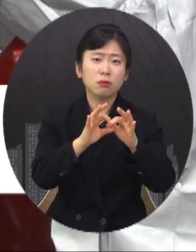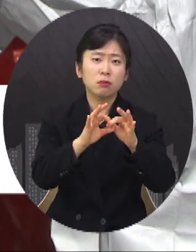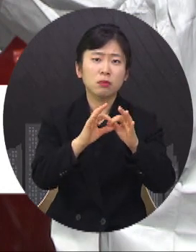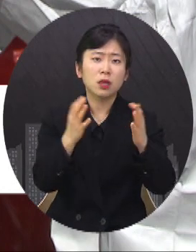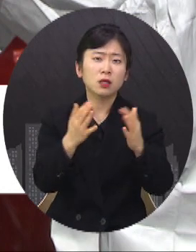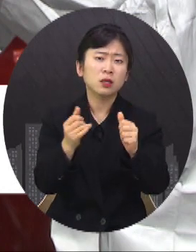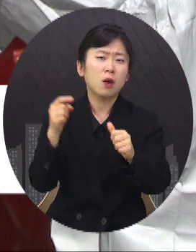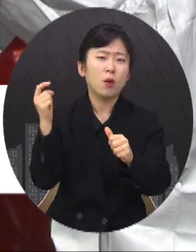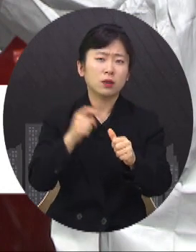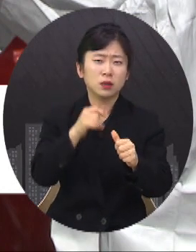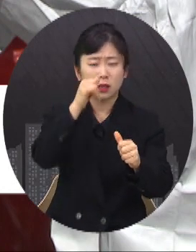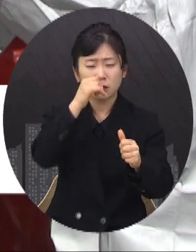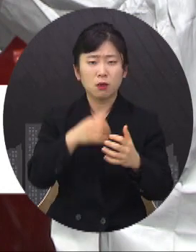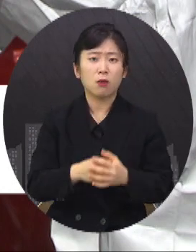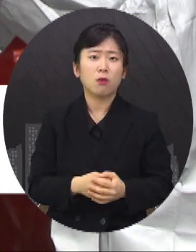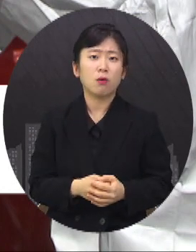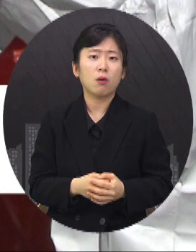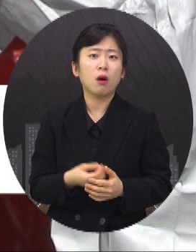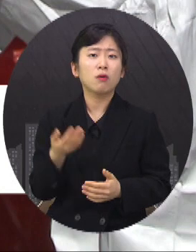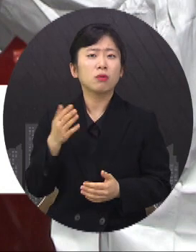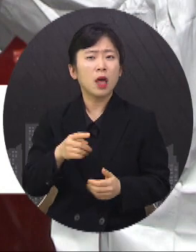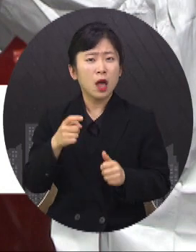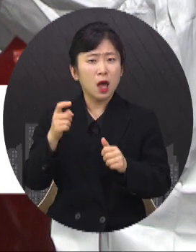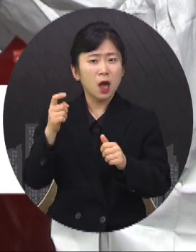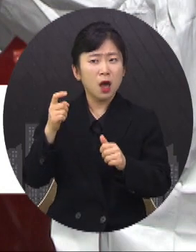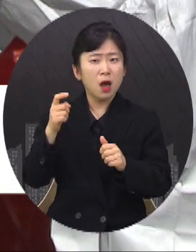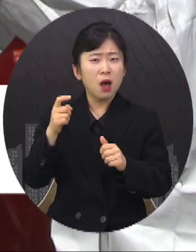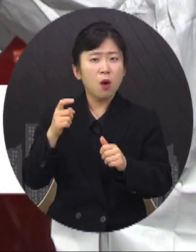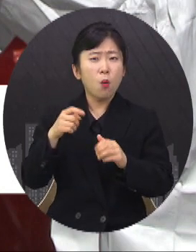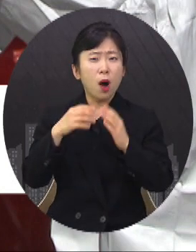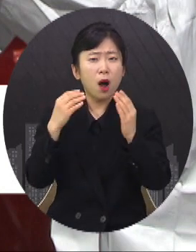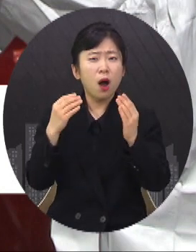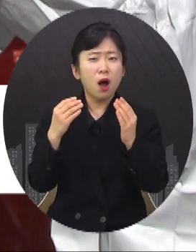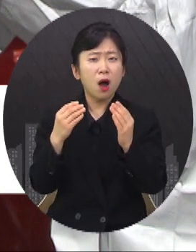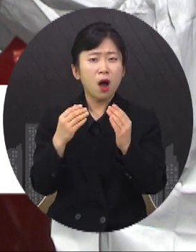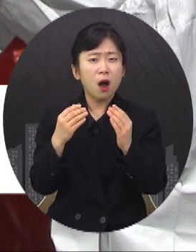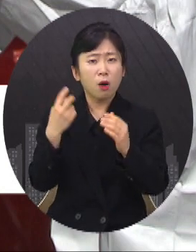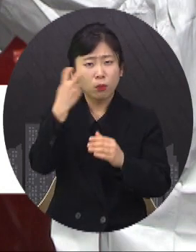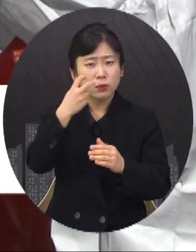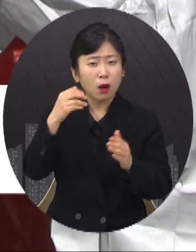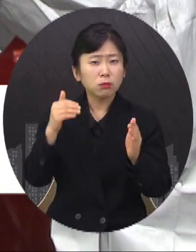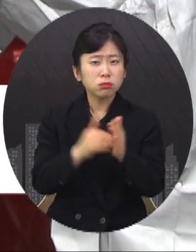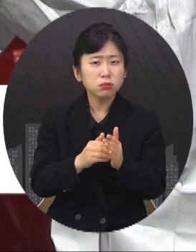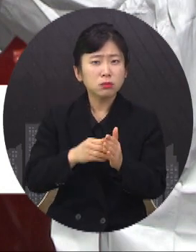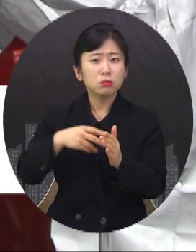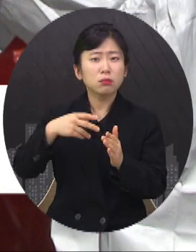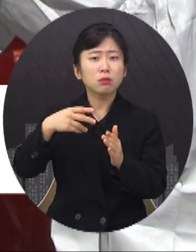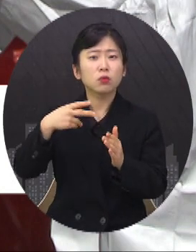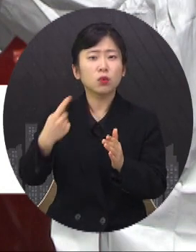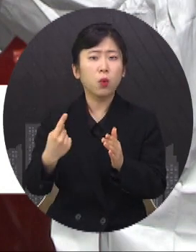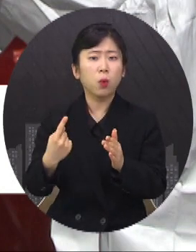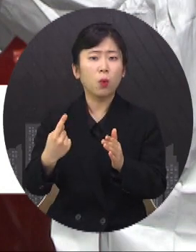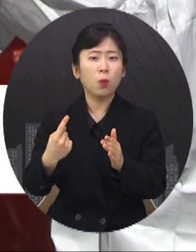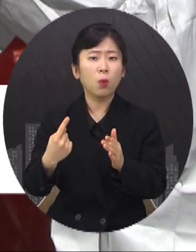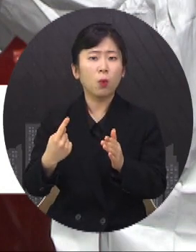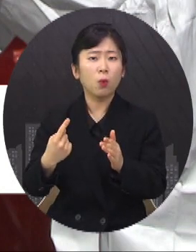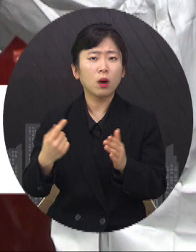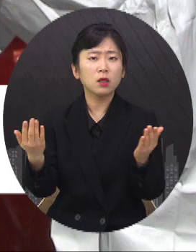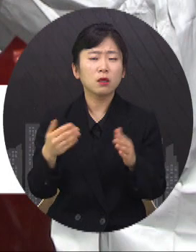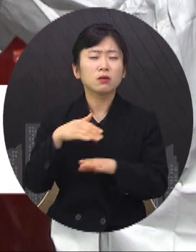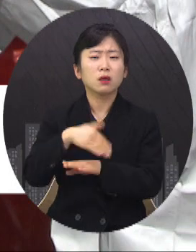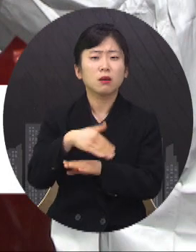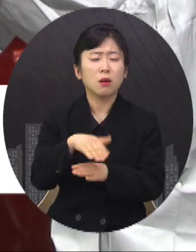검사를 받고 나올때까지 업소를 다닌 걸로 알려져서 초비상 인데요 이런 가운데 질병관리 청이 60세 미만